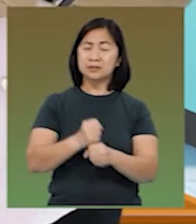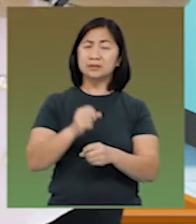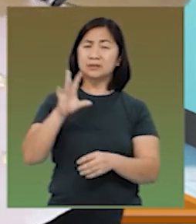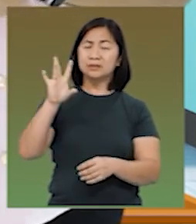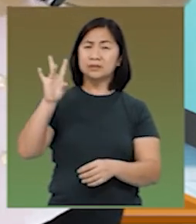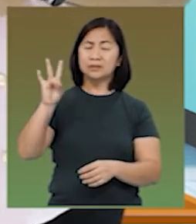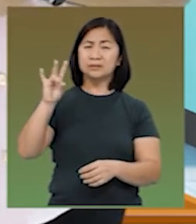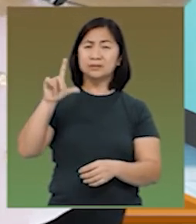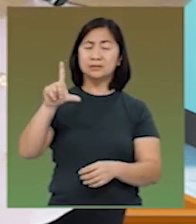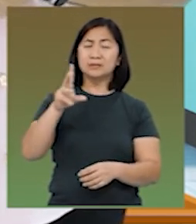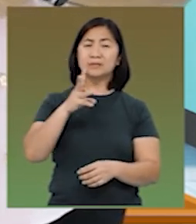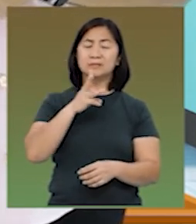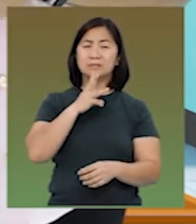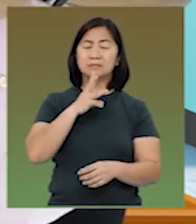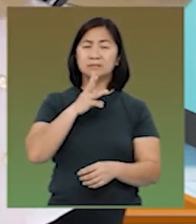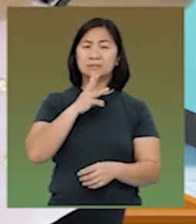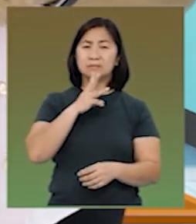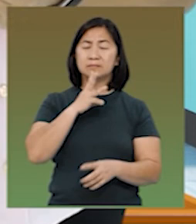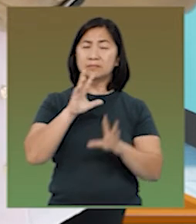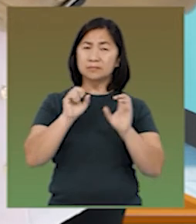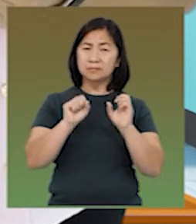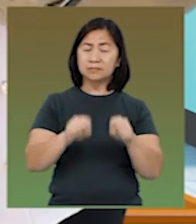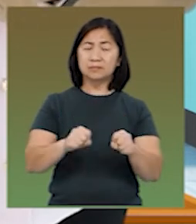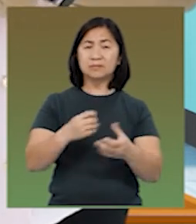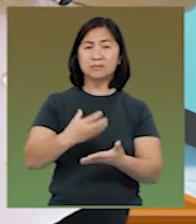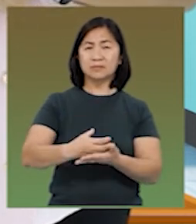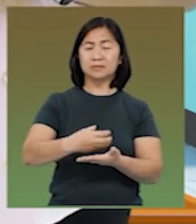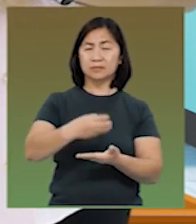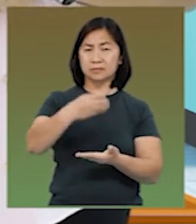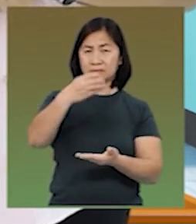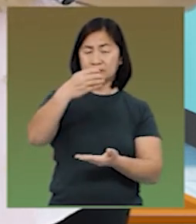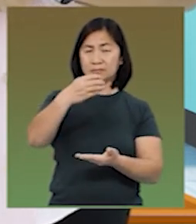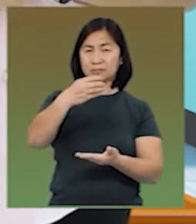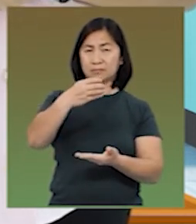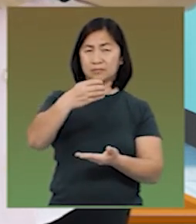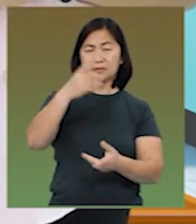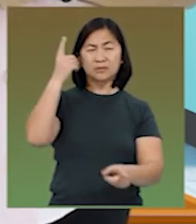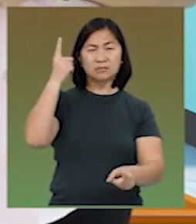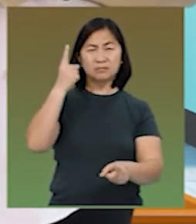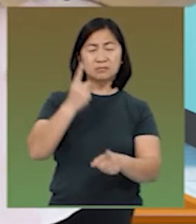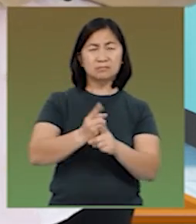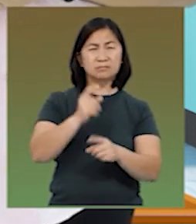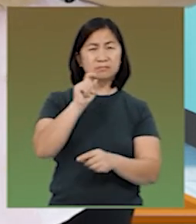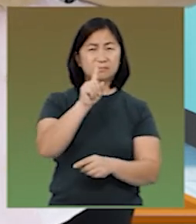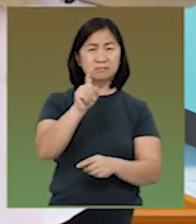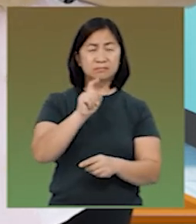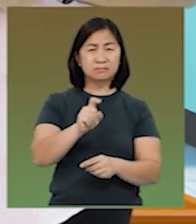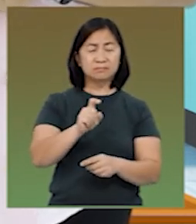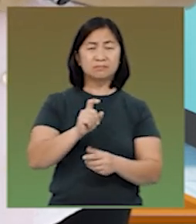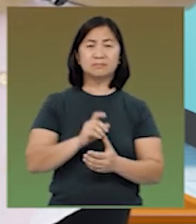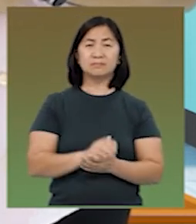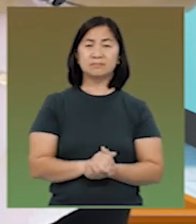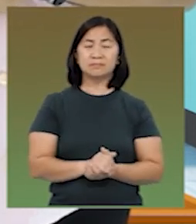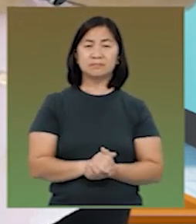Nakuha ang 7 liters na tubig na capacity ng lalagyan. Tama kaya ito?